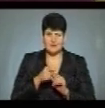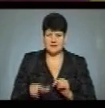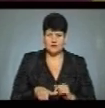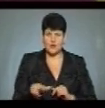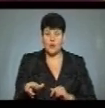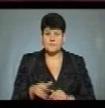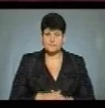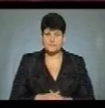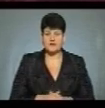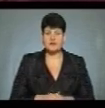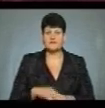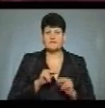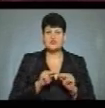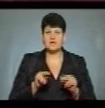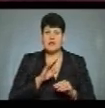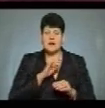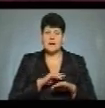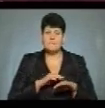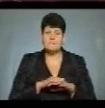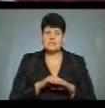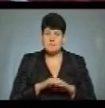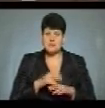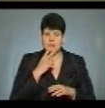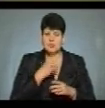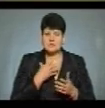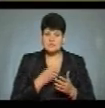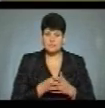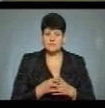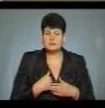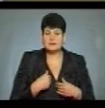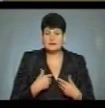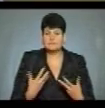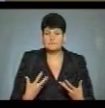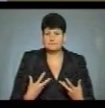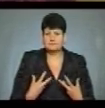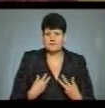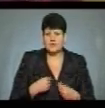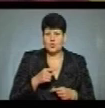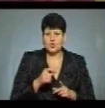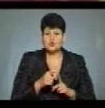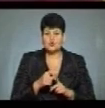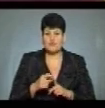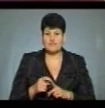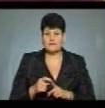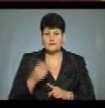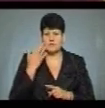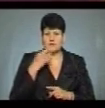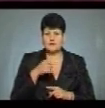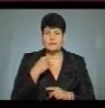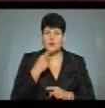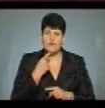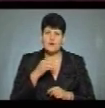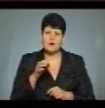Вчителька математики Ксенія Подворняк показує свою роботу. Мене надихнули його слова, коли він говорив